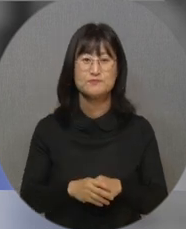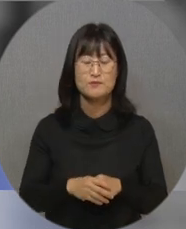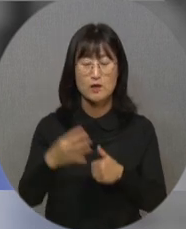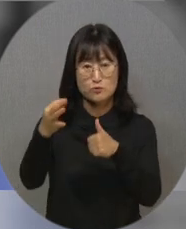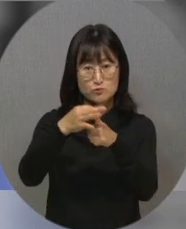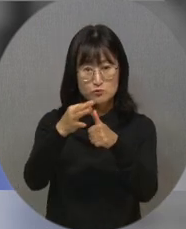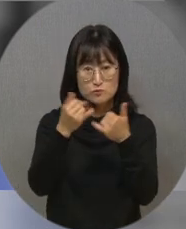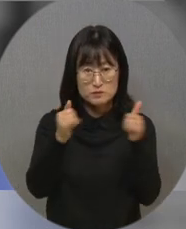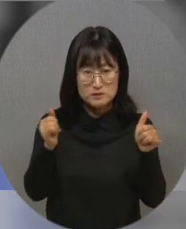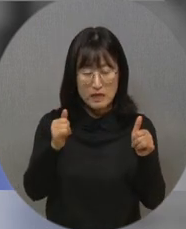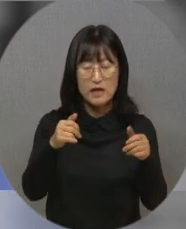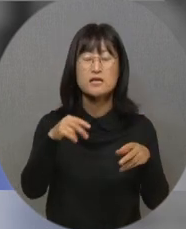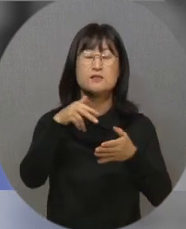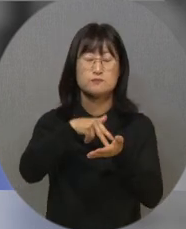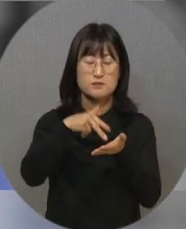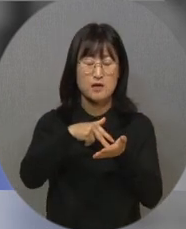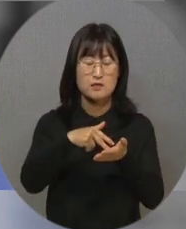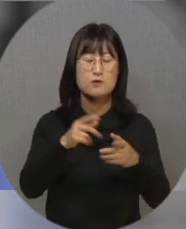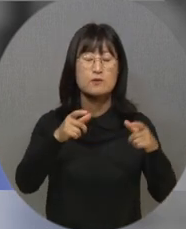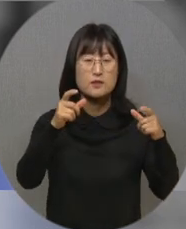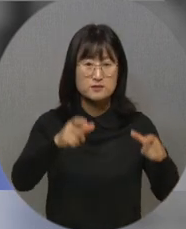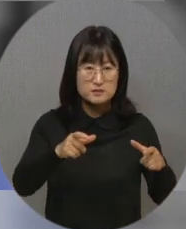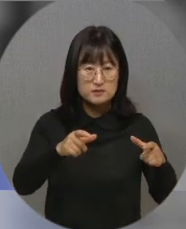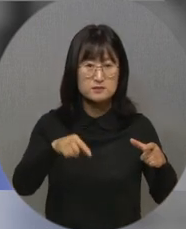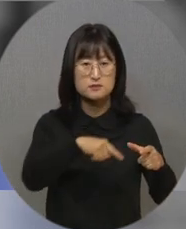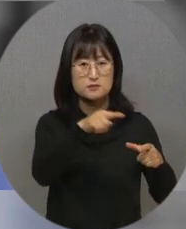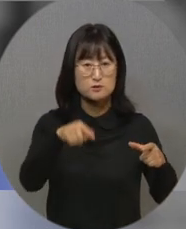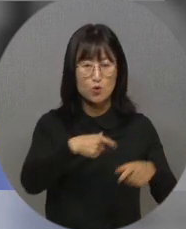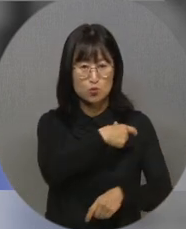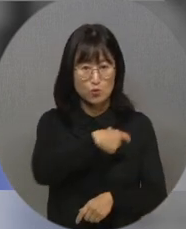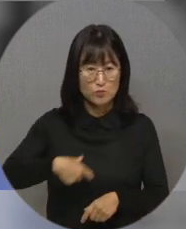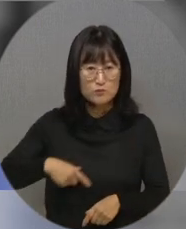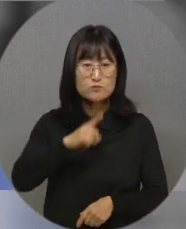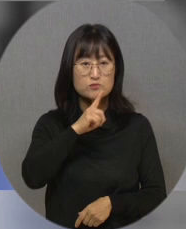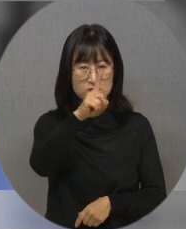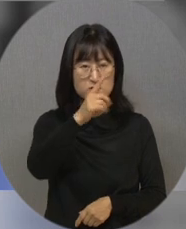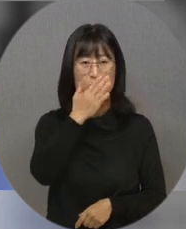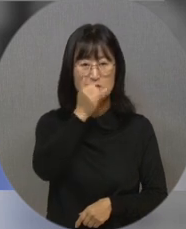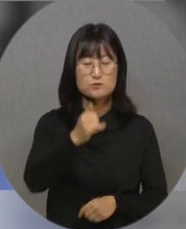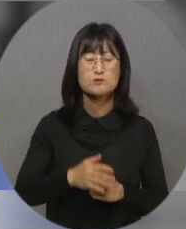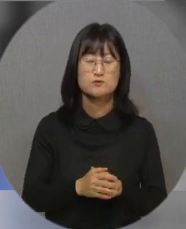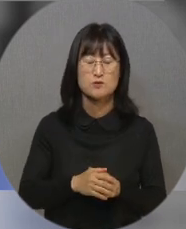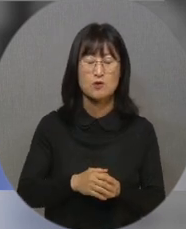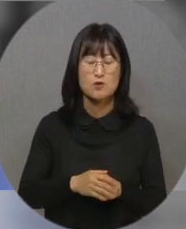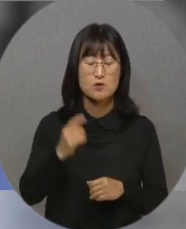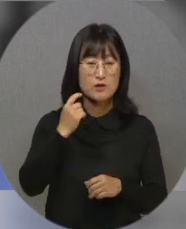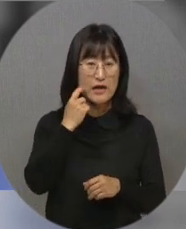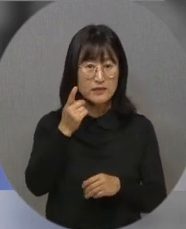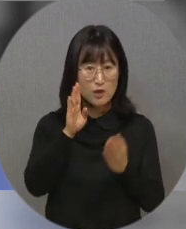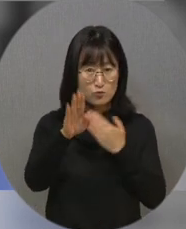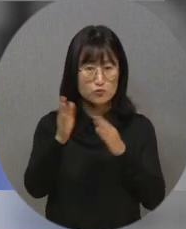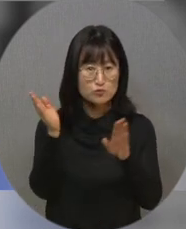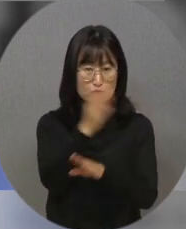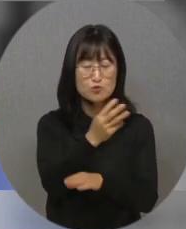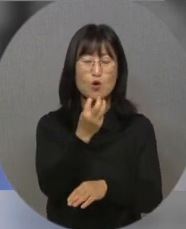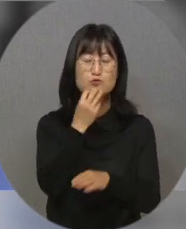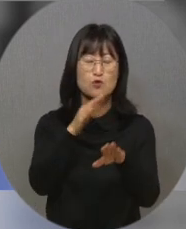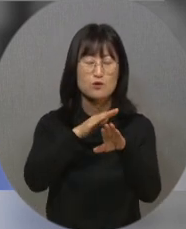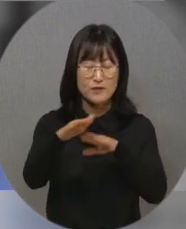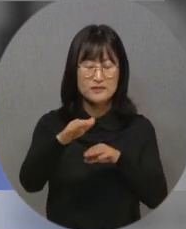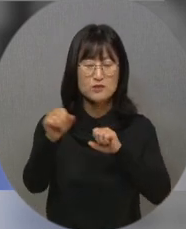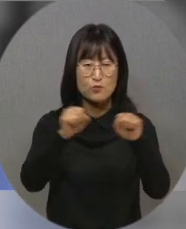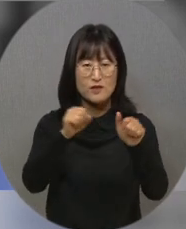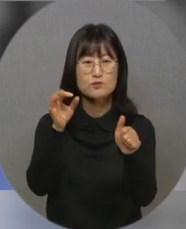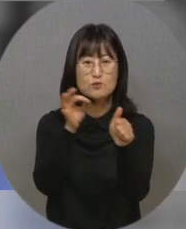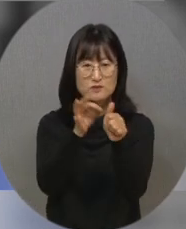해당되는 시민은 거주지 관할동 주민센터에서 신청할 수 있고 다음 달부터 서울형 활동지원 급을